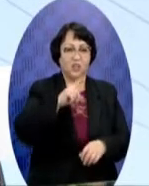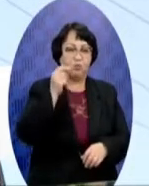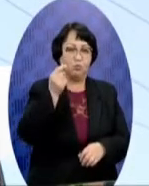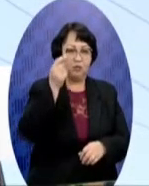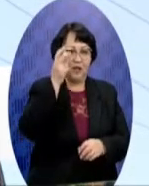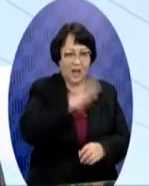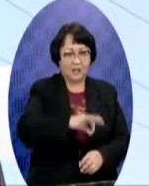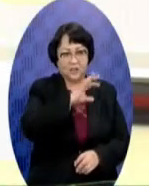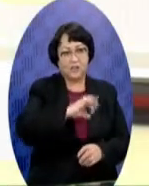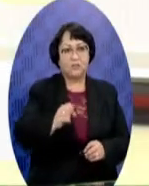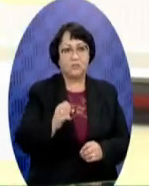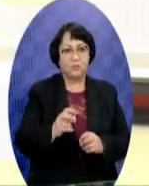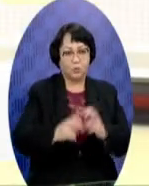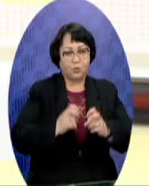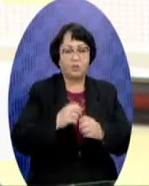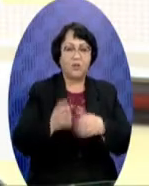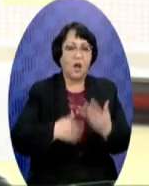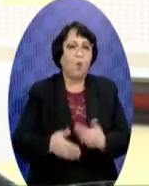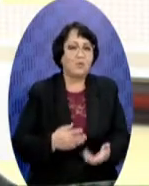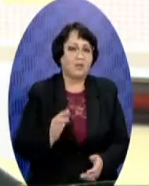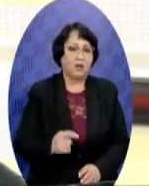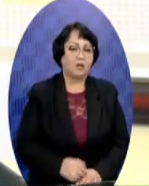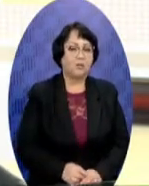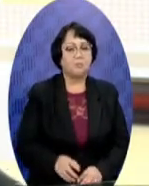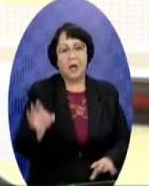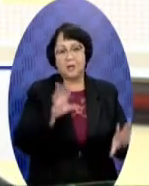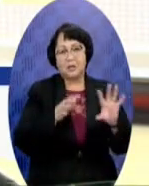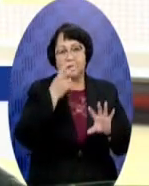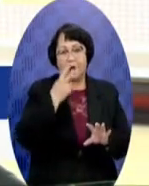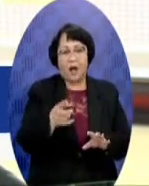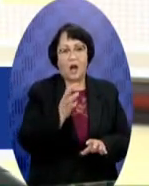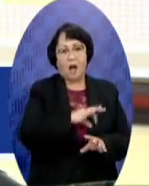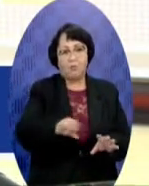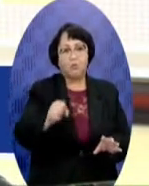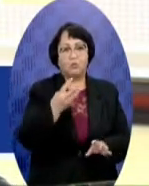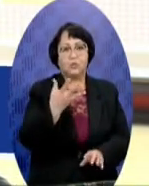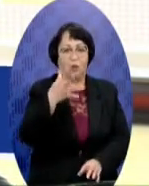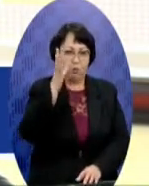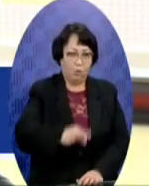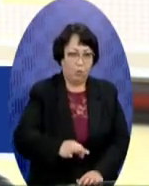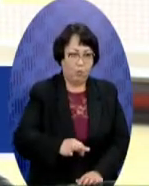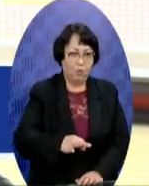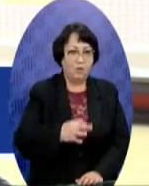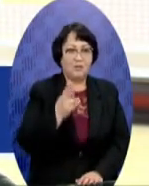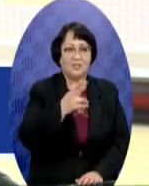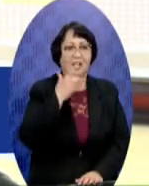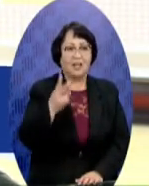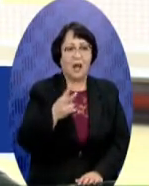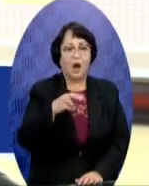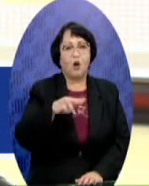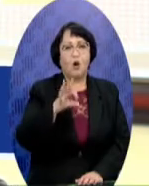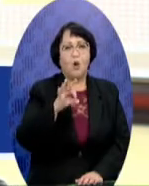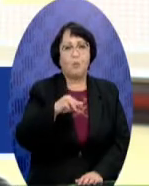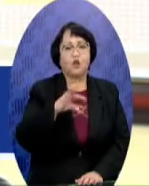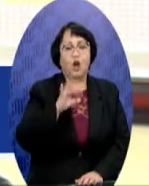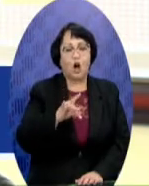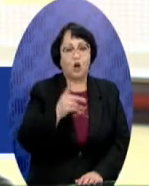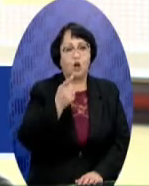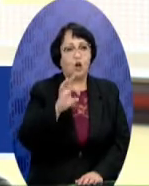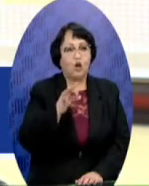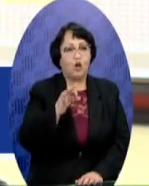байна. Ингээ хэрэглээнийх нь бүтцийг аваад үзвэл 45 орчим хувь нь бол зөвхөн цахилгаан хөдөлгүүрийн хэрэглээ баг. Тэгэхээр